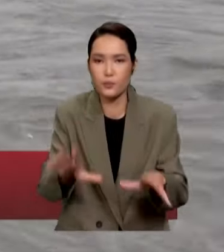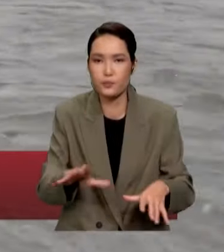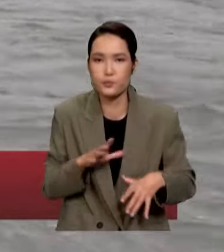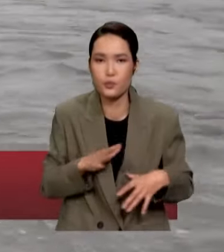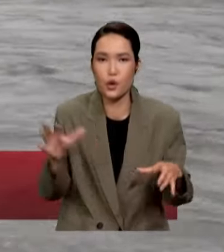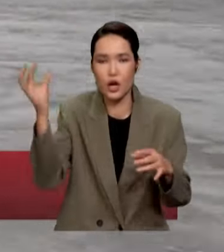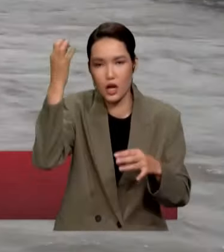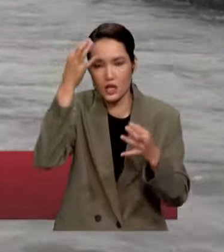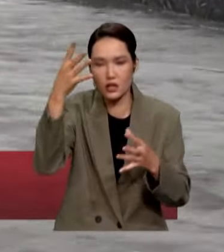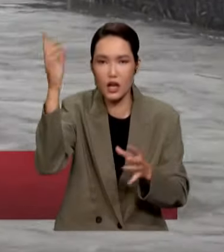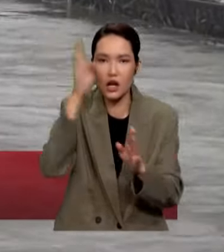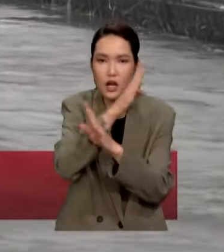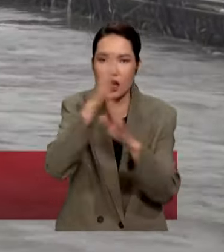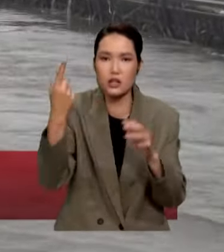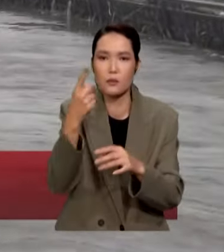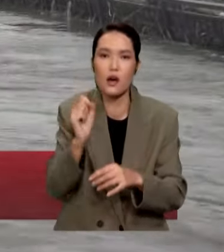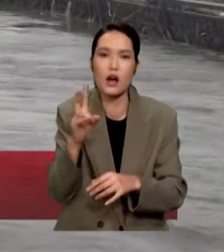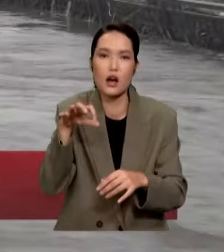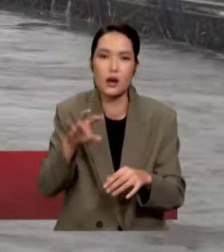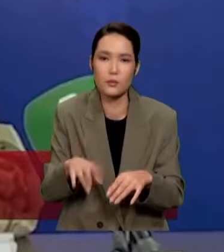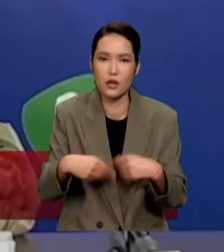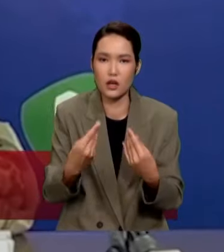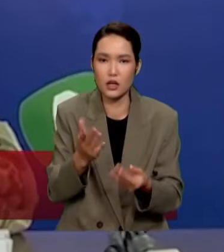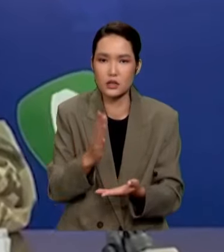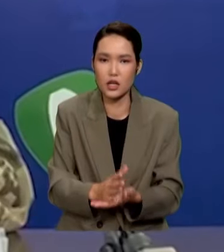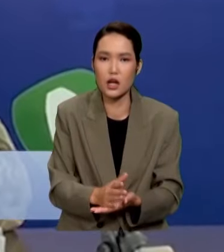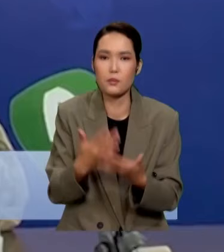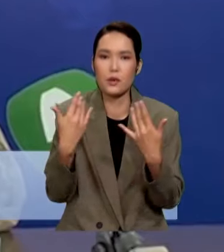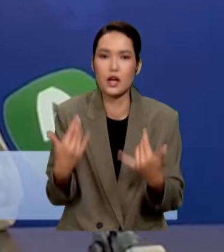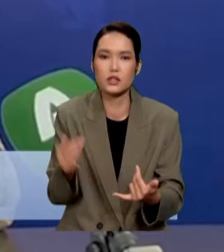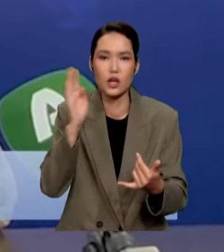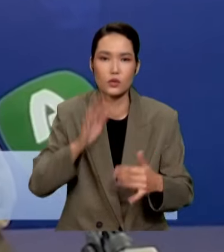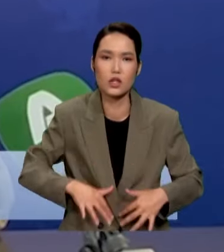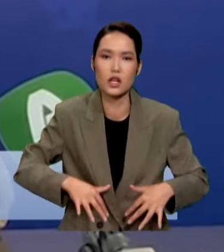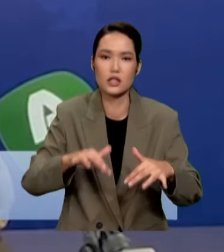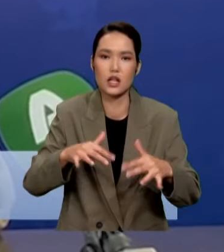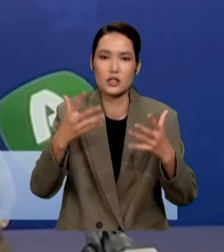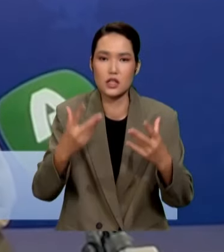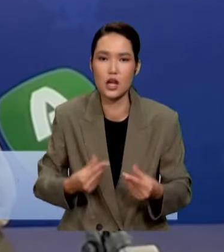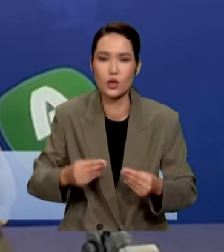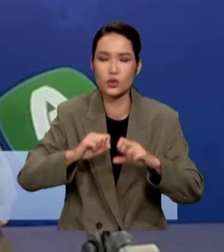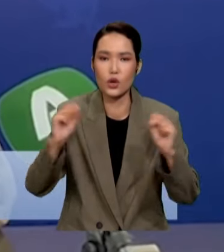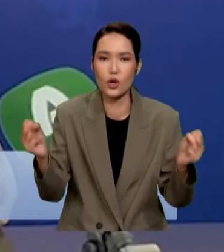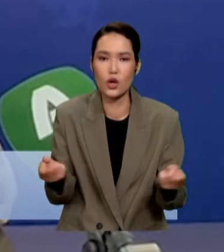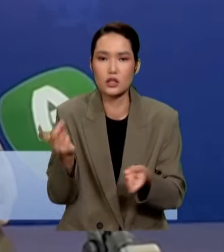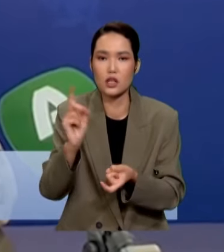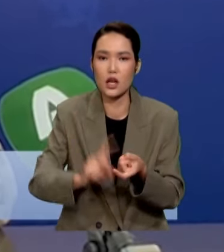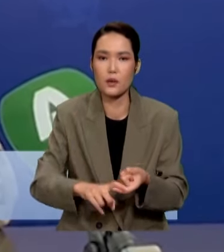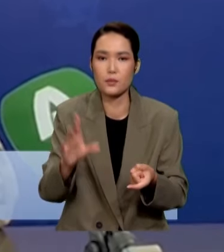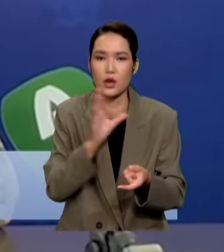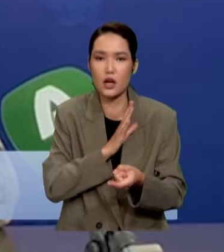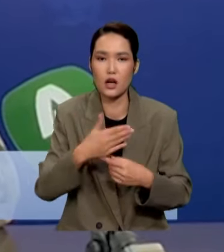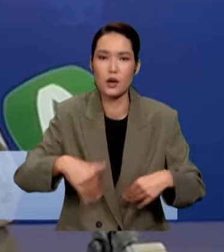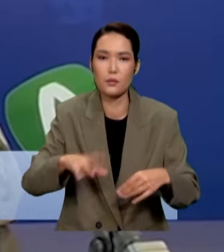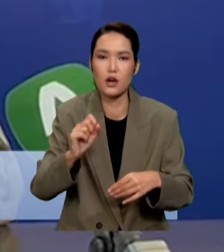Нақты ақпаратты Қазгидромет 1 ақпанда береді. Су тасқыны болжауға сондай су тасқыны кезіндегі іс-қимылдарды үйлестіруге байланысты өзекті мәселелерді